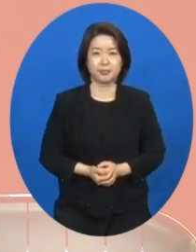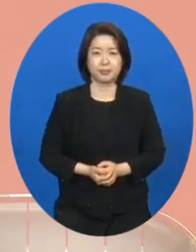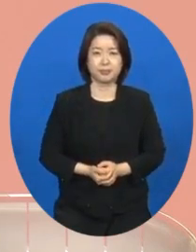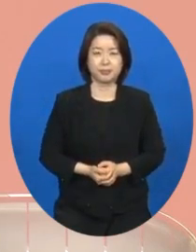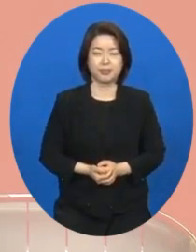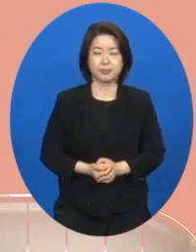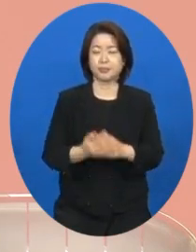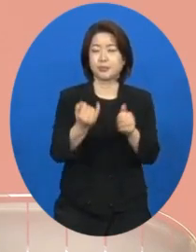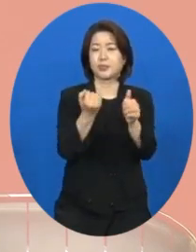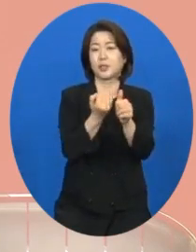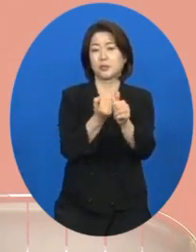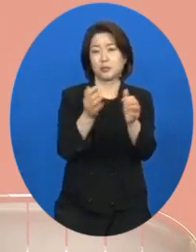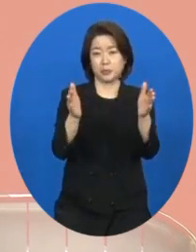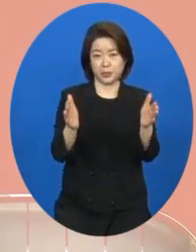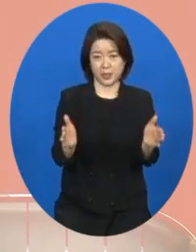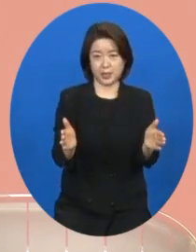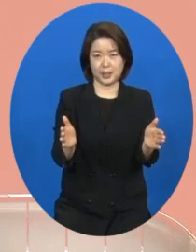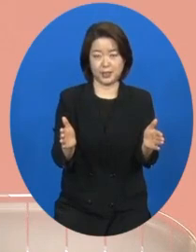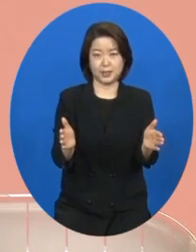부부 사이가